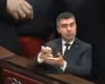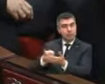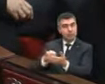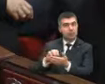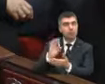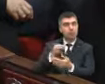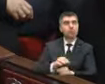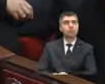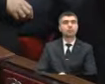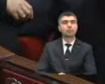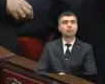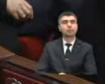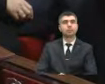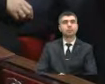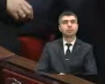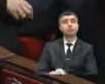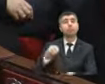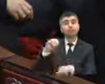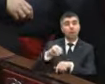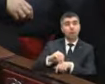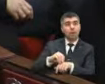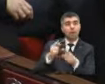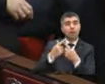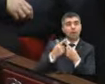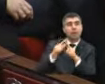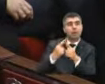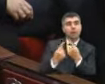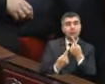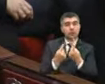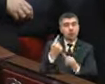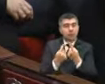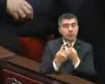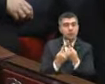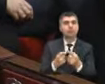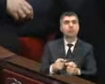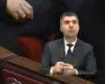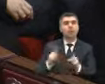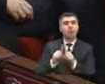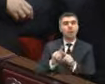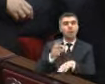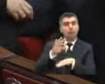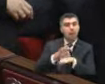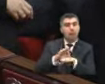للسرطان، ثم هناك مراكز ديال القرب على مستوى بعض الاقاليم اللي تكون فيها الحالات ديال المرضى مرتفعه.